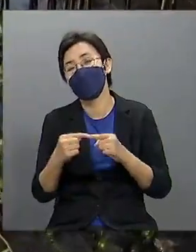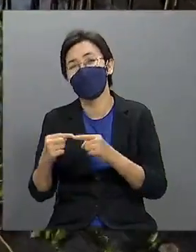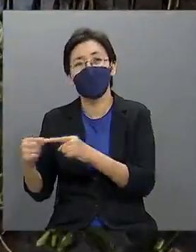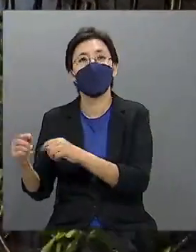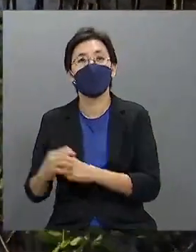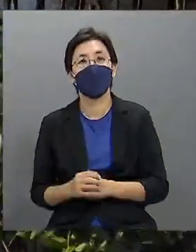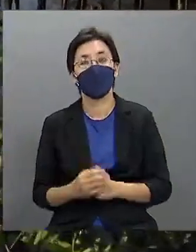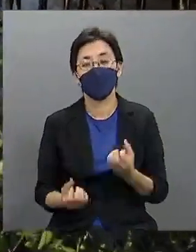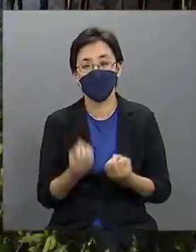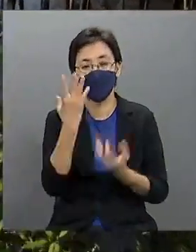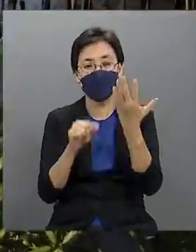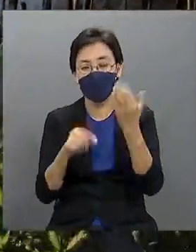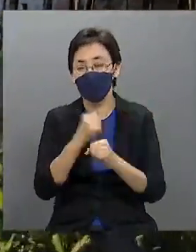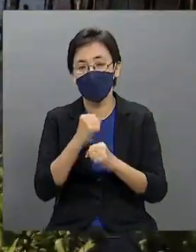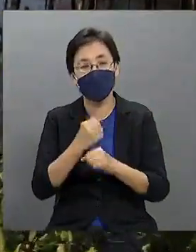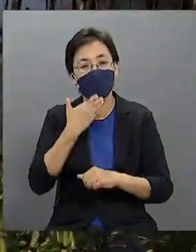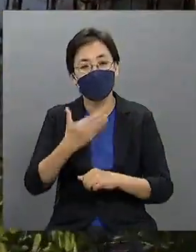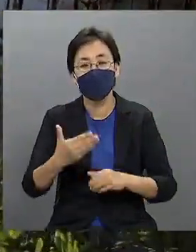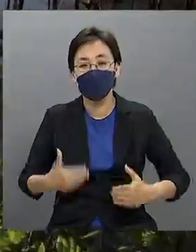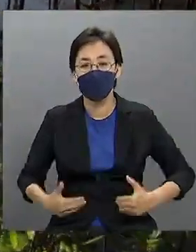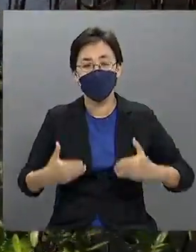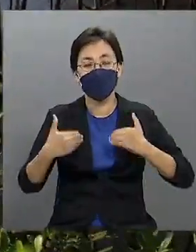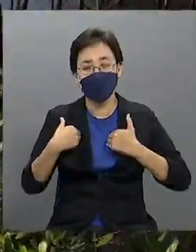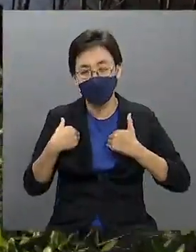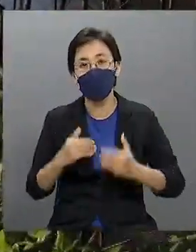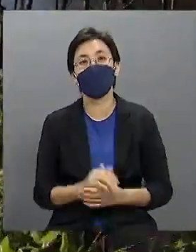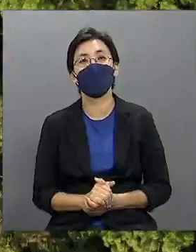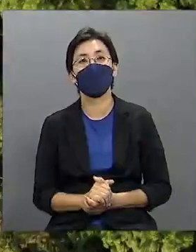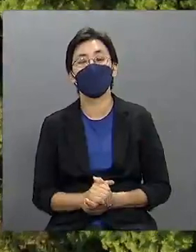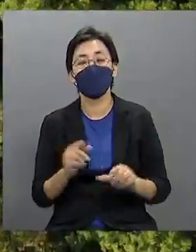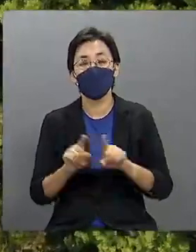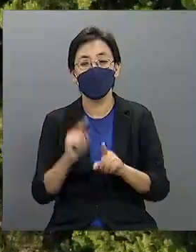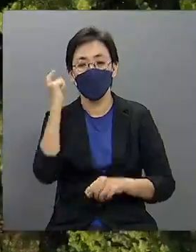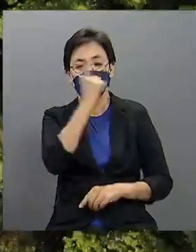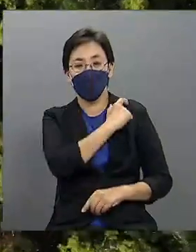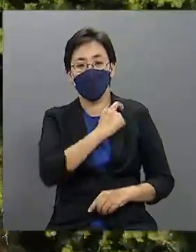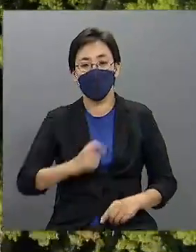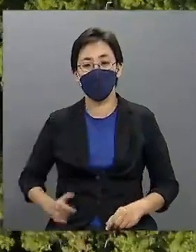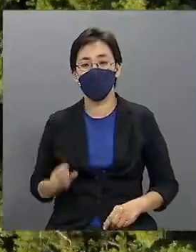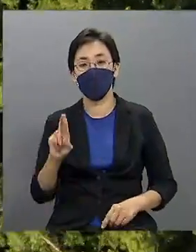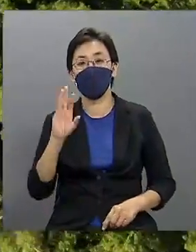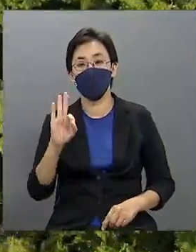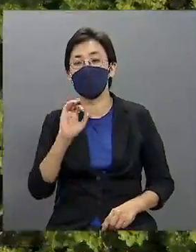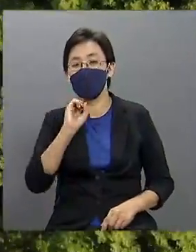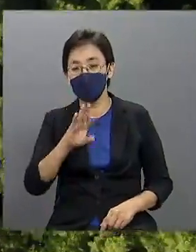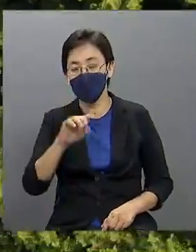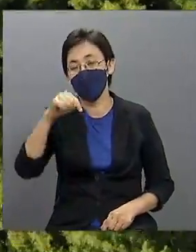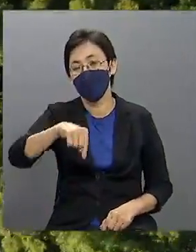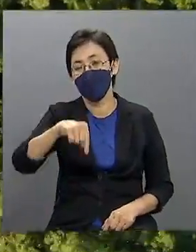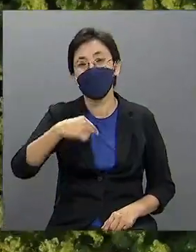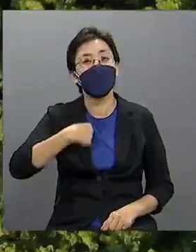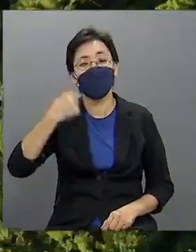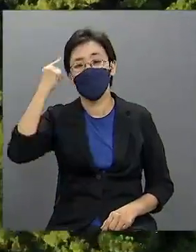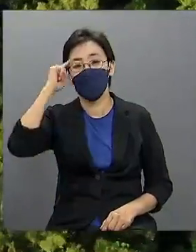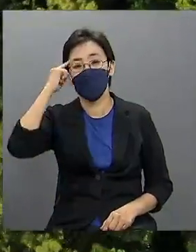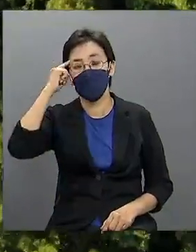ต้ทำตลอด inverterเหมือนกใรงรษฐการที่กล้วท่ทรeros่ำ oste ciที่นี่มาก่ผมไมรู้หรอก ในห